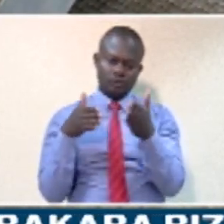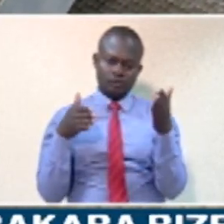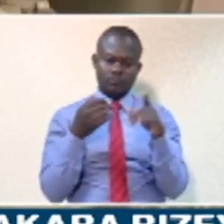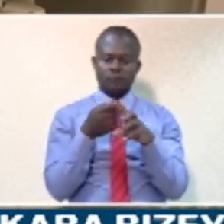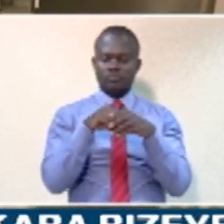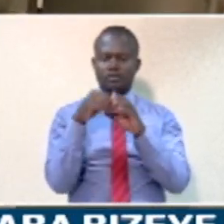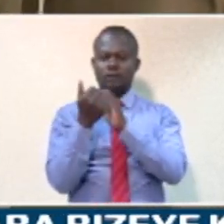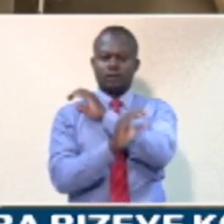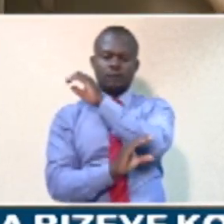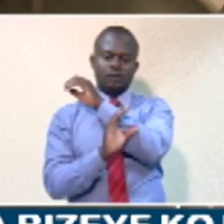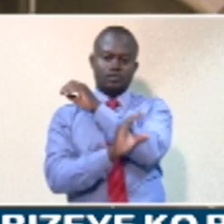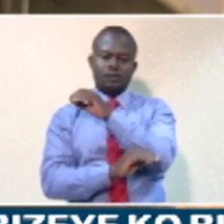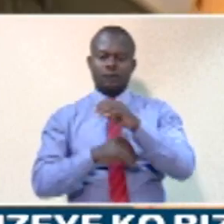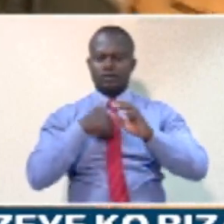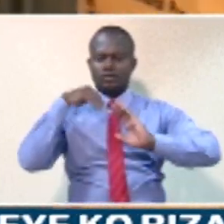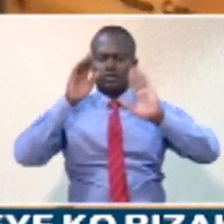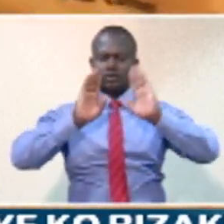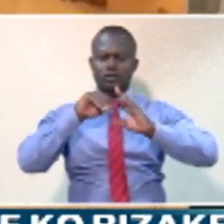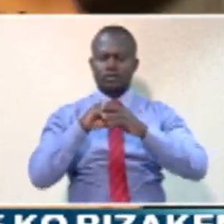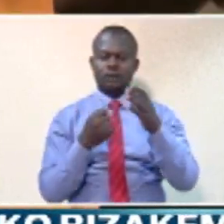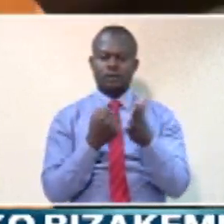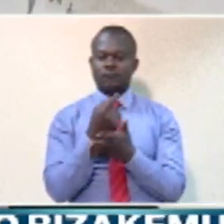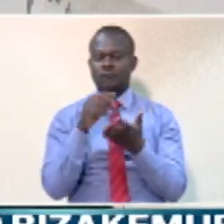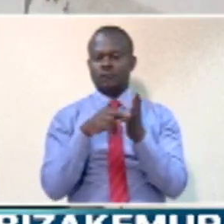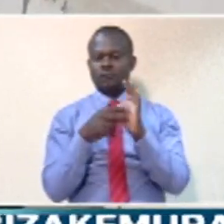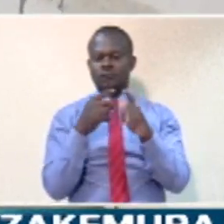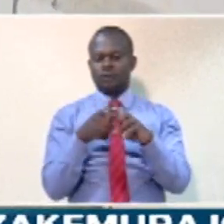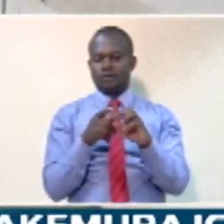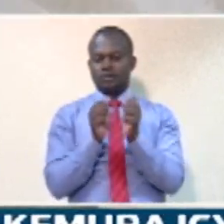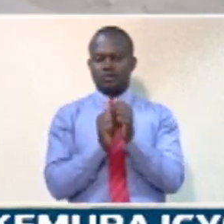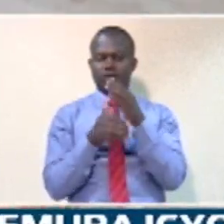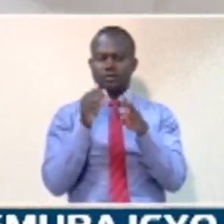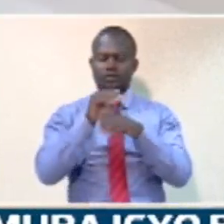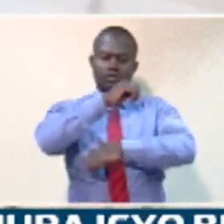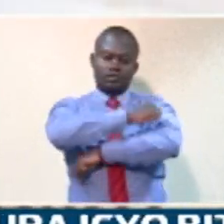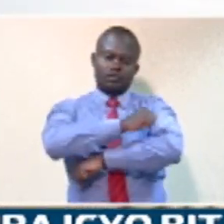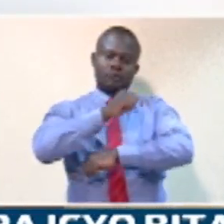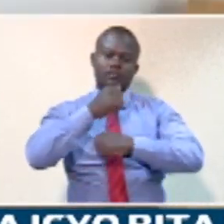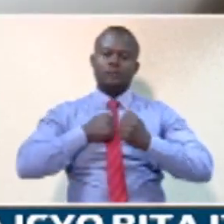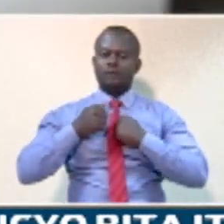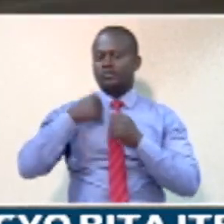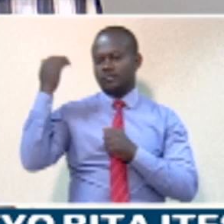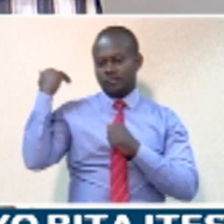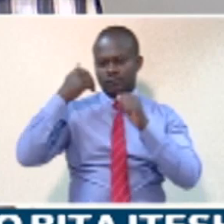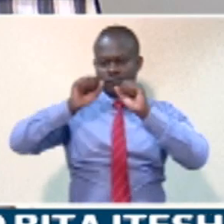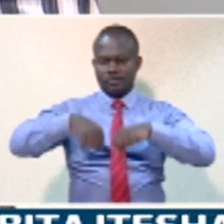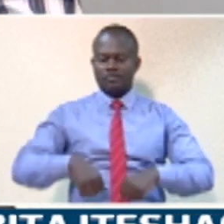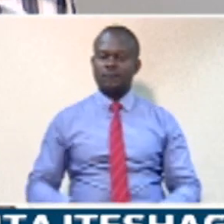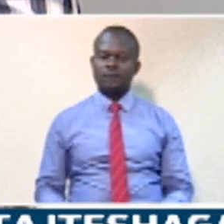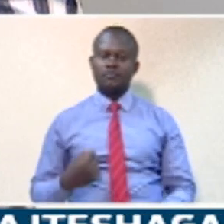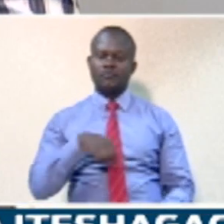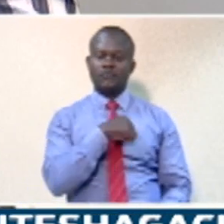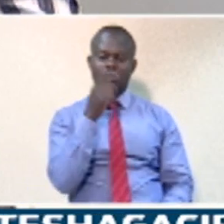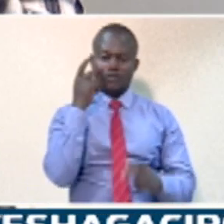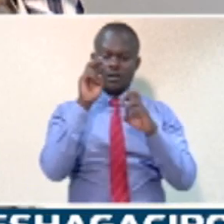hanze y'igihugu zigira uruhare mu gutuma imishinga inyuranye irimo n'ubwubatsi bw'amashuri mu Rwanda mu mwaka ushize ishoboka. Zibona ko buri